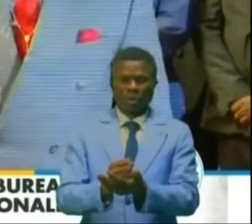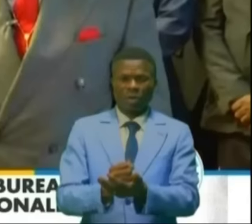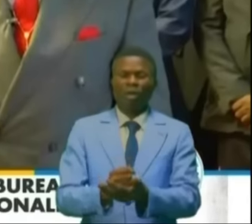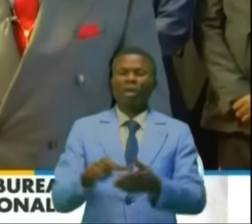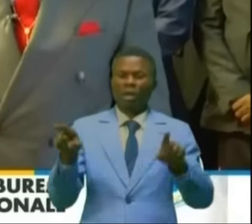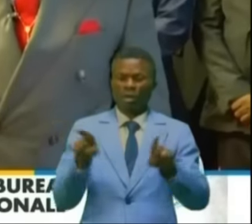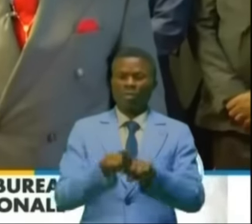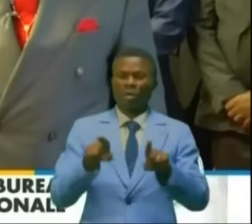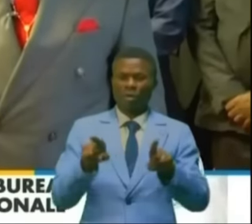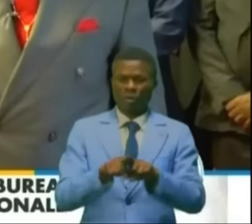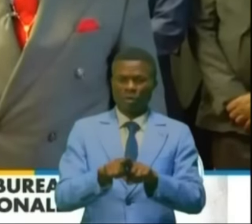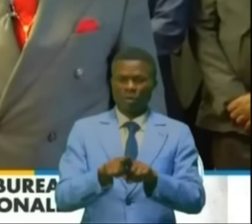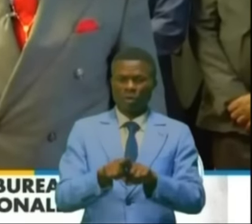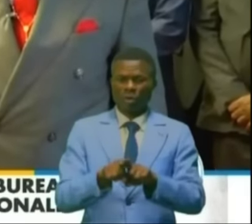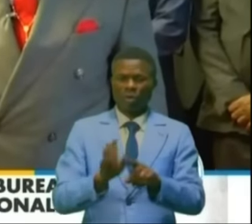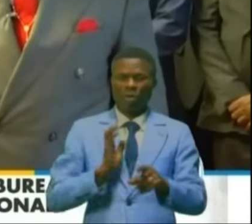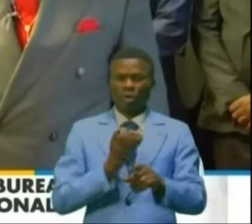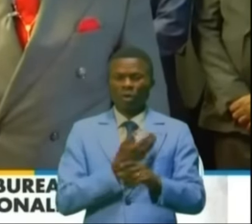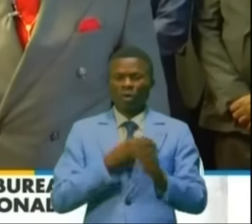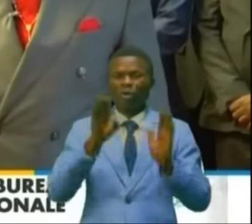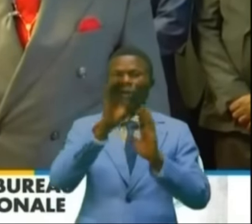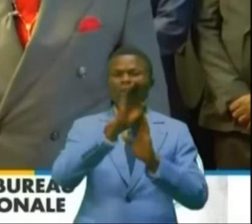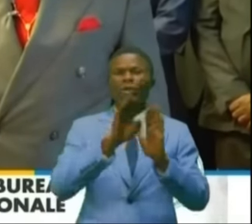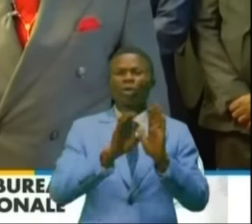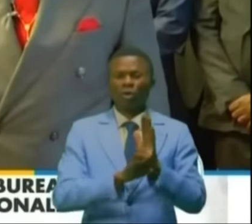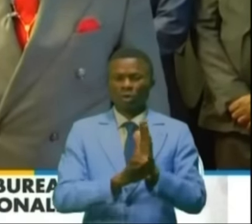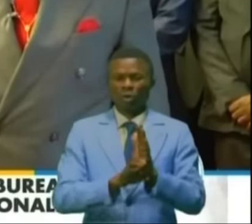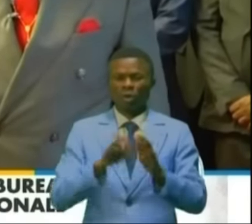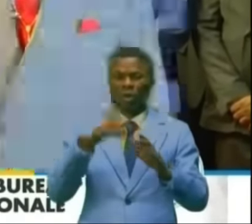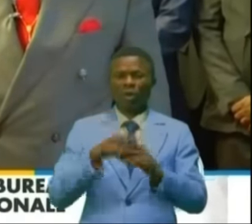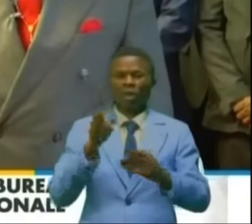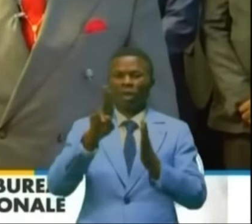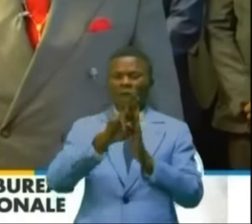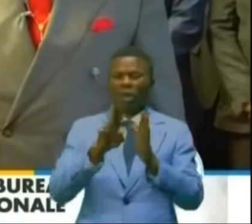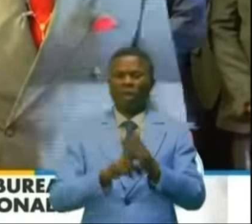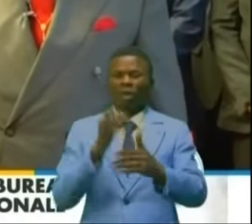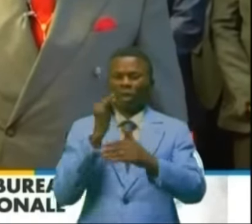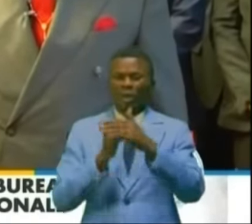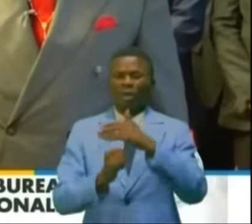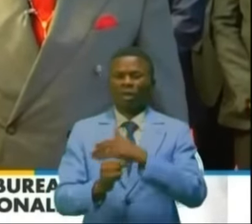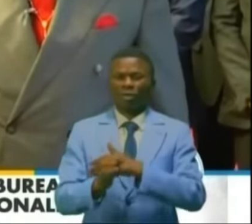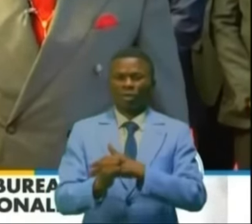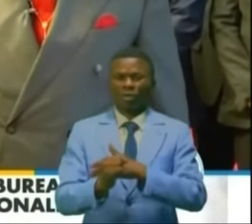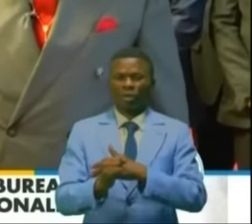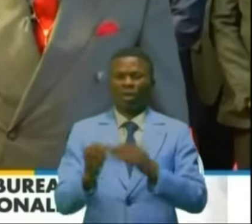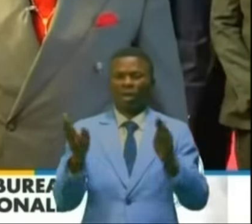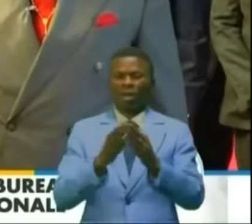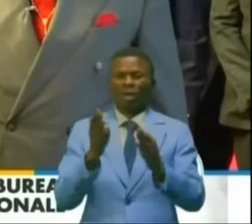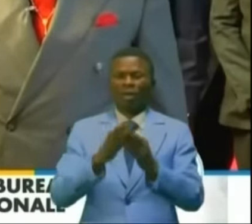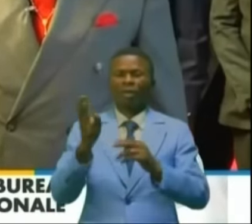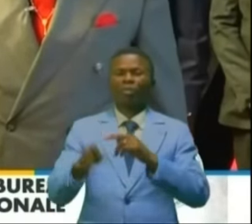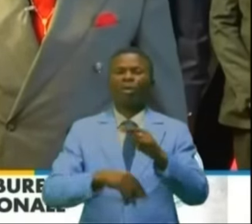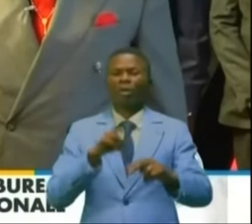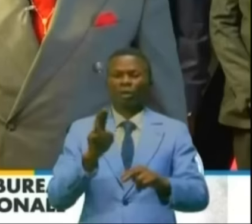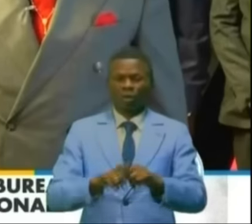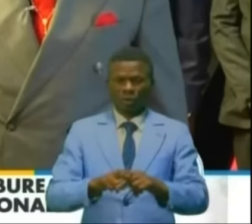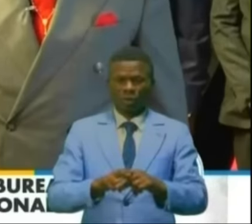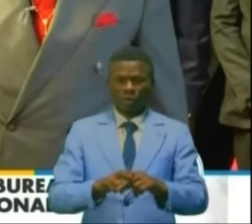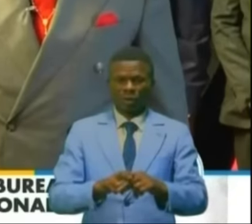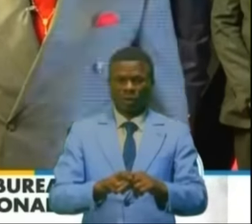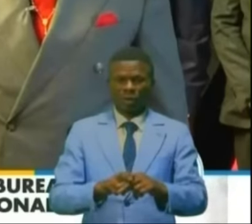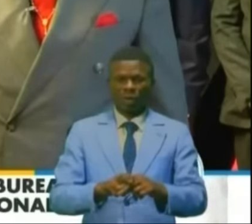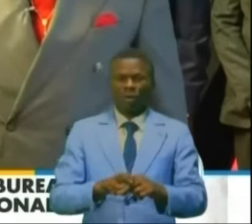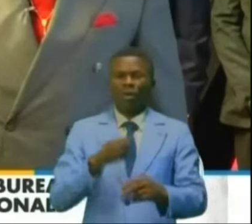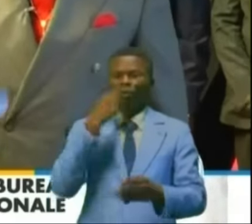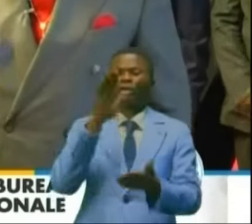conformément à notre constitution et au règlement intérieur de l'Assemblée nationale. Mes